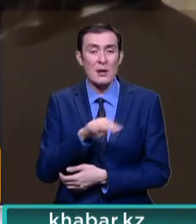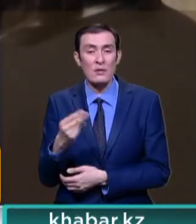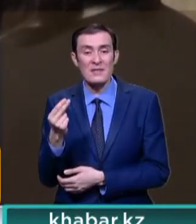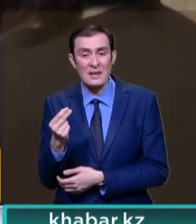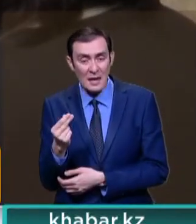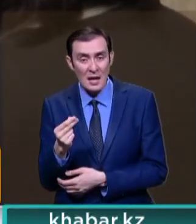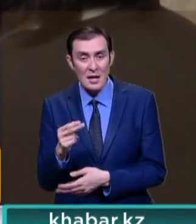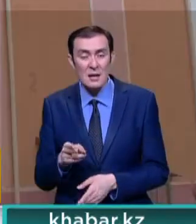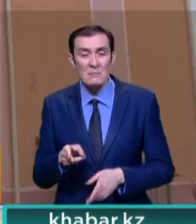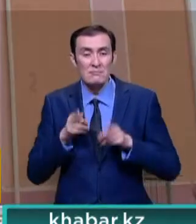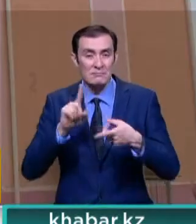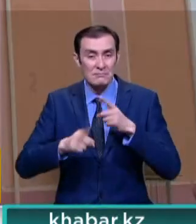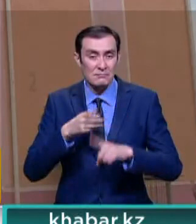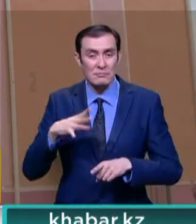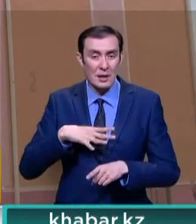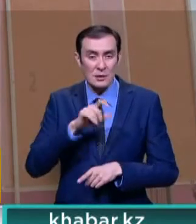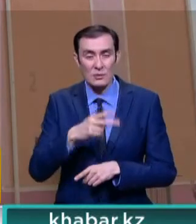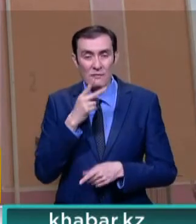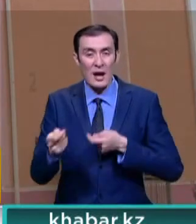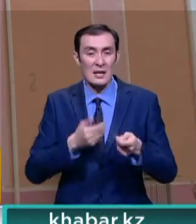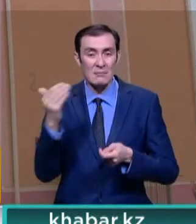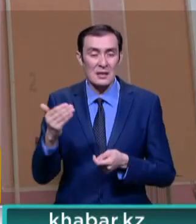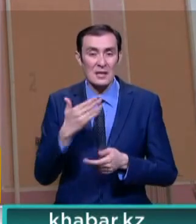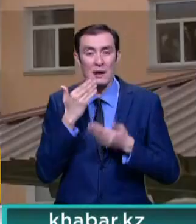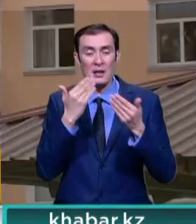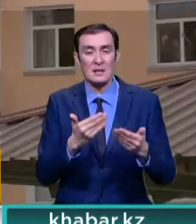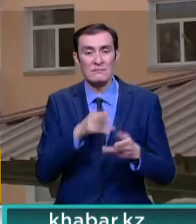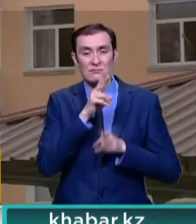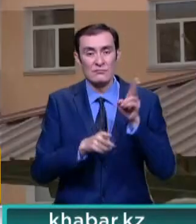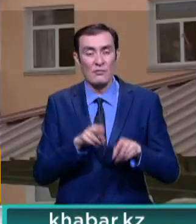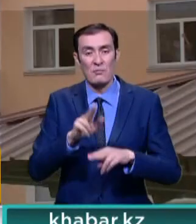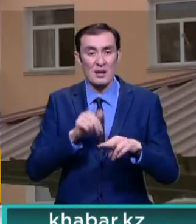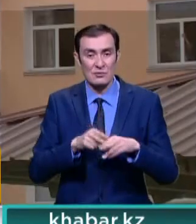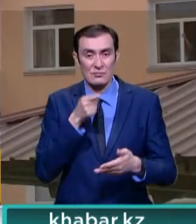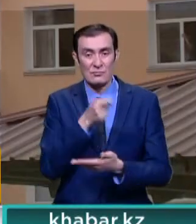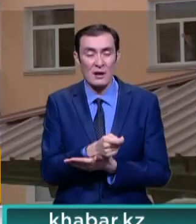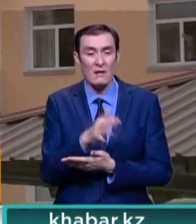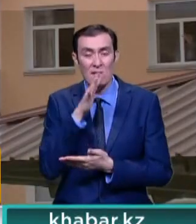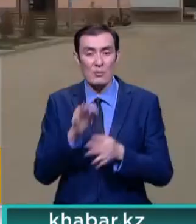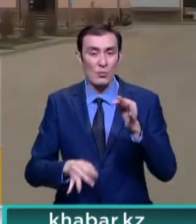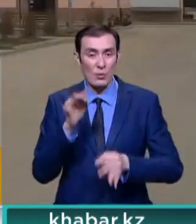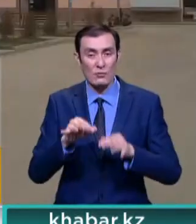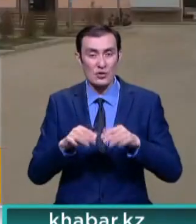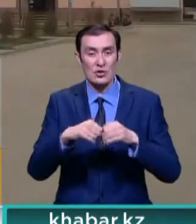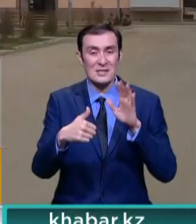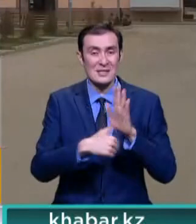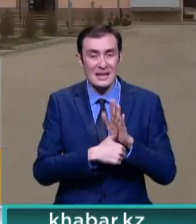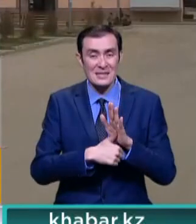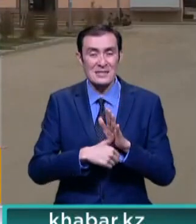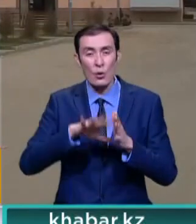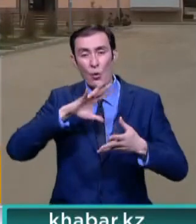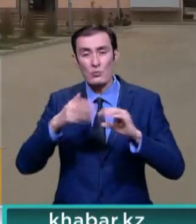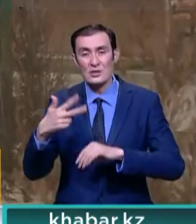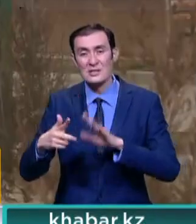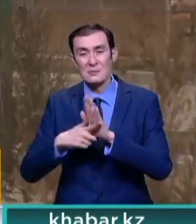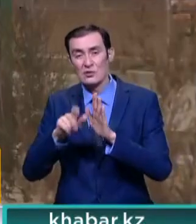1,5 до 2 миллионов тенге. Преступную схему выявили сотрудники акимата и обратились в полицию. В ходе рассмотрения уголовного дела 16 из